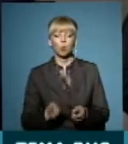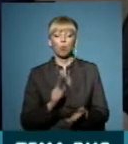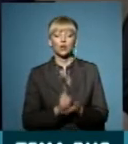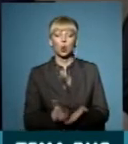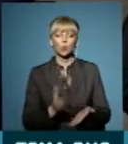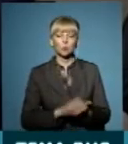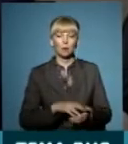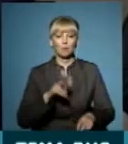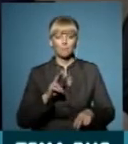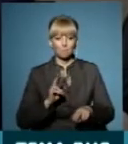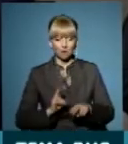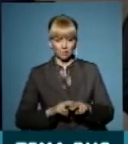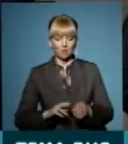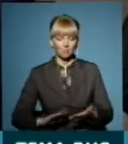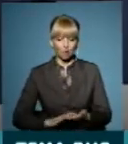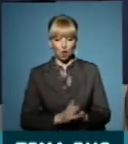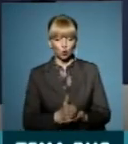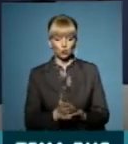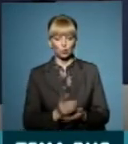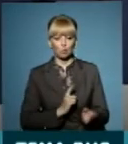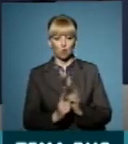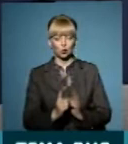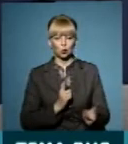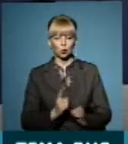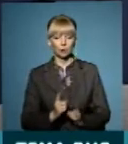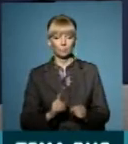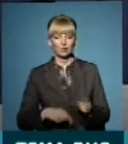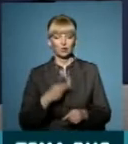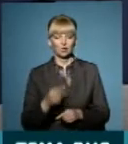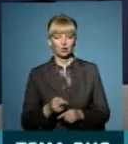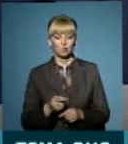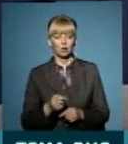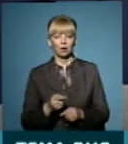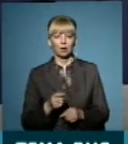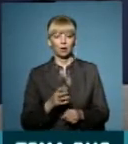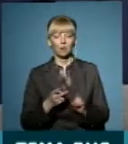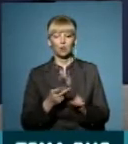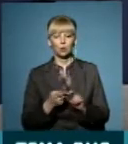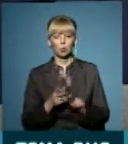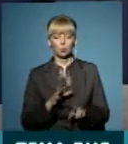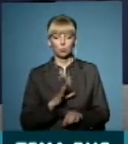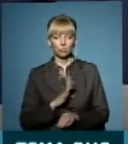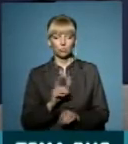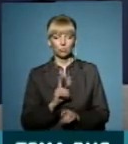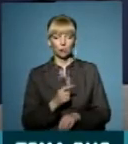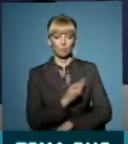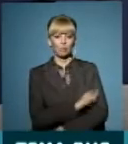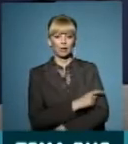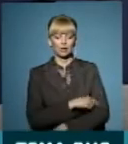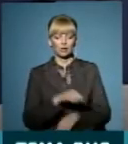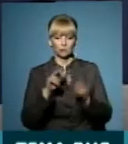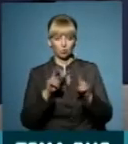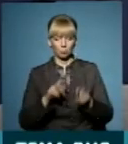з паспортом маршруту. Наступно в графіці було те, що медичний